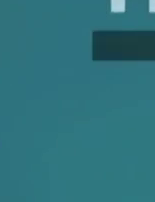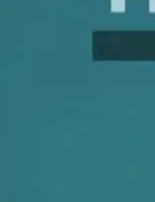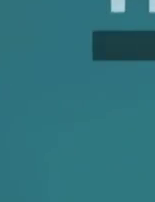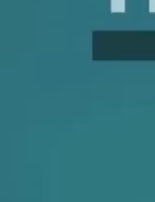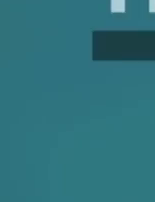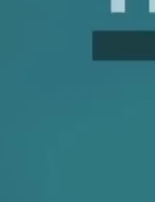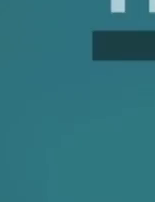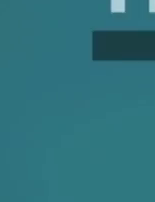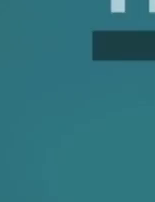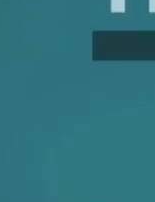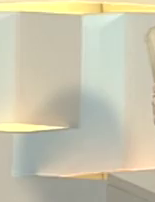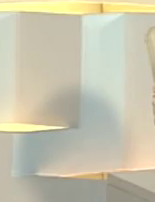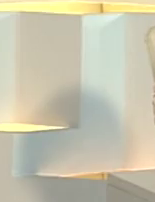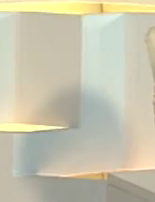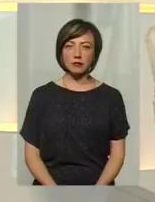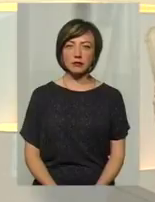Музика